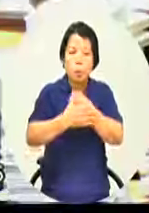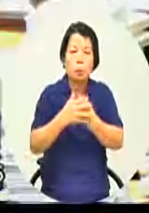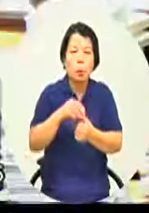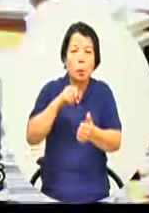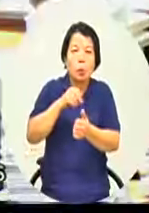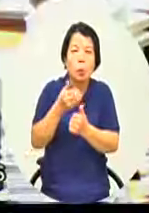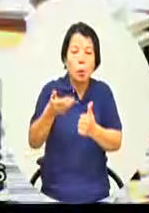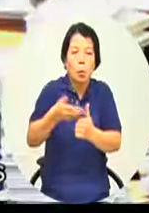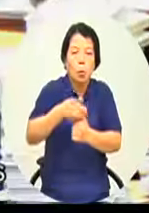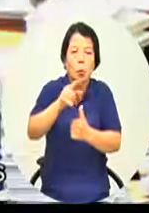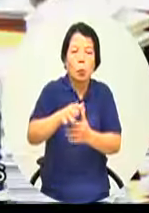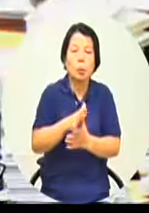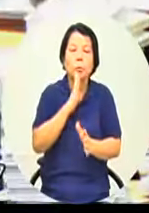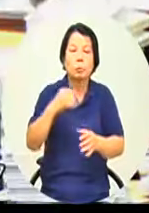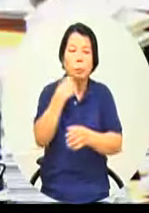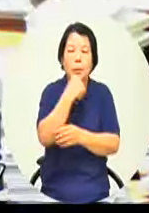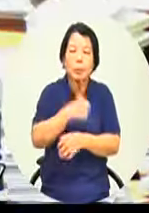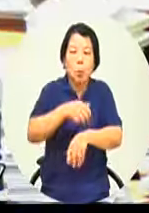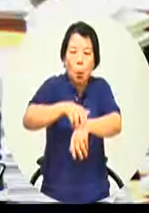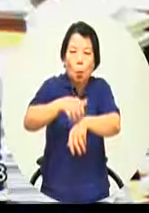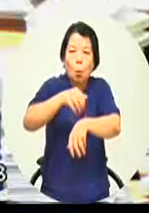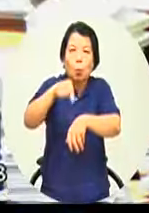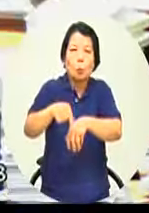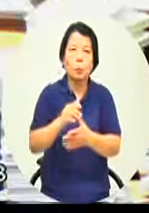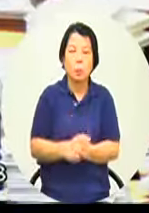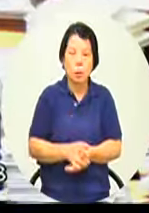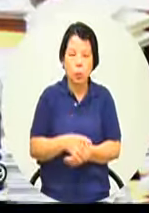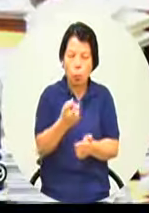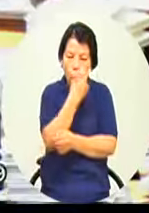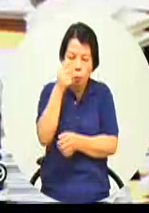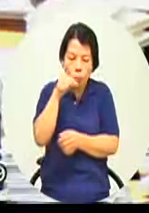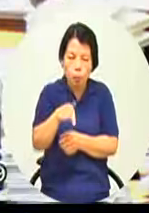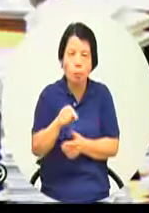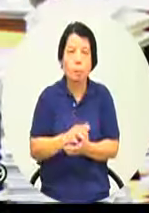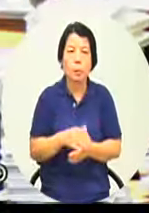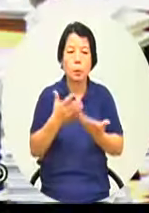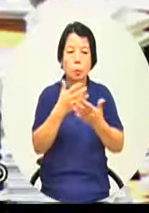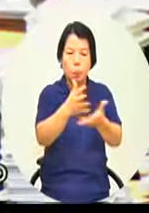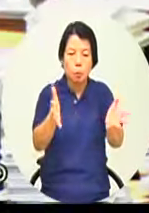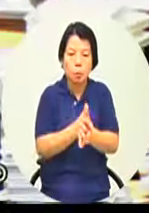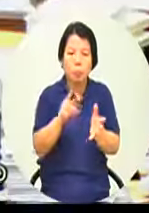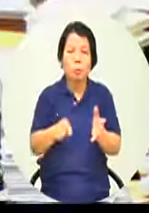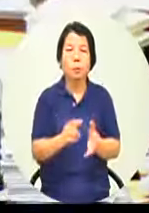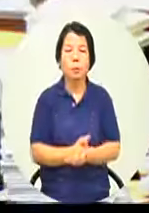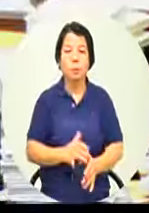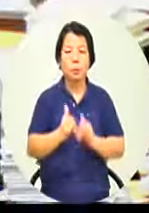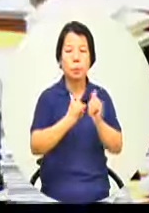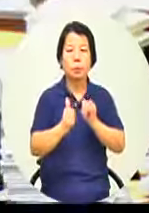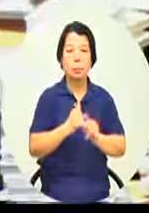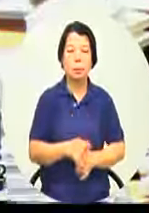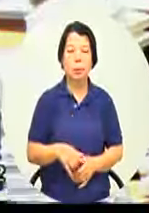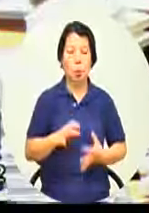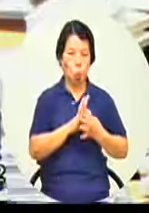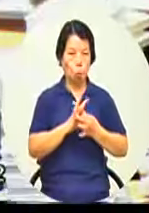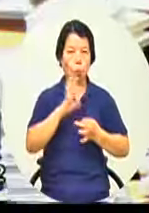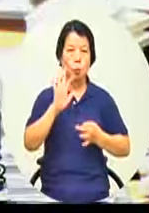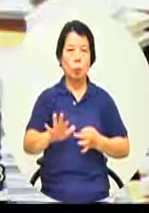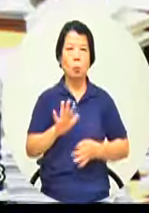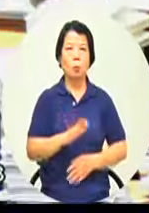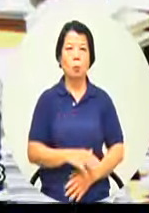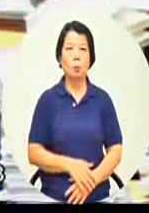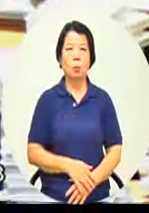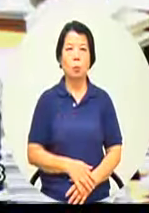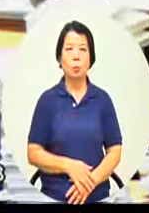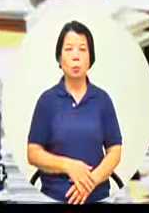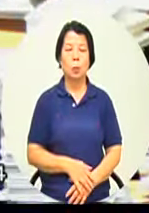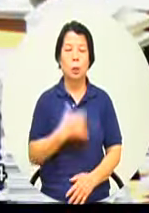譬如说台湾猕猴，那其实我发现其实有些民众很关心，他们也组了一个